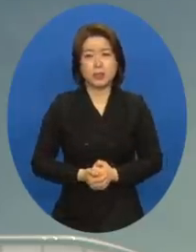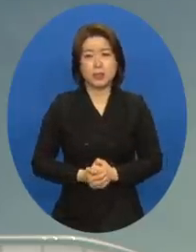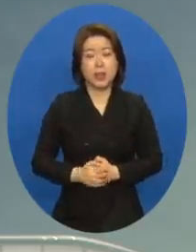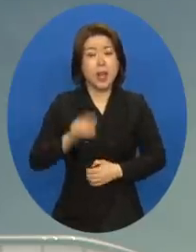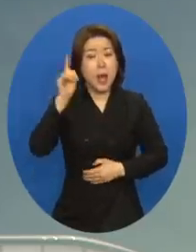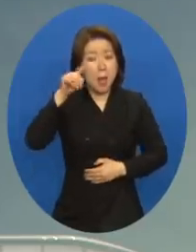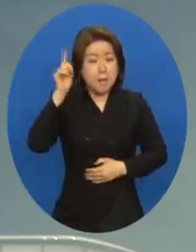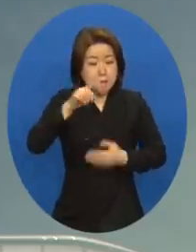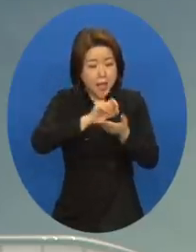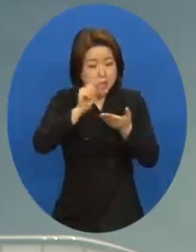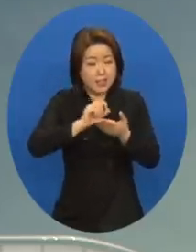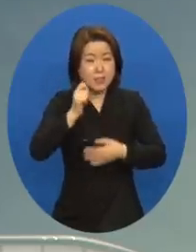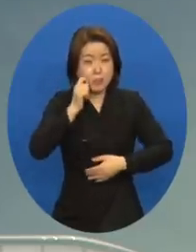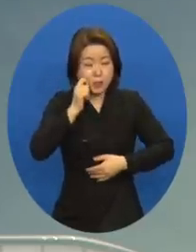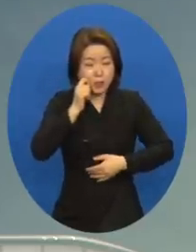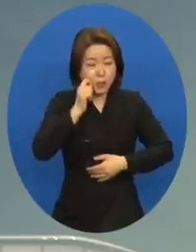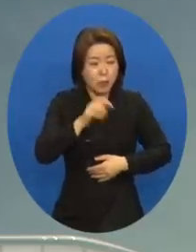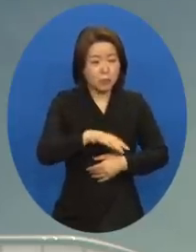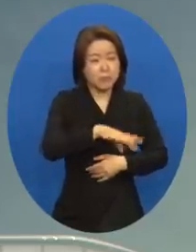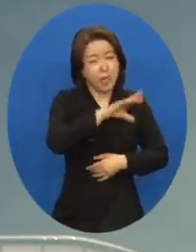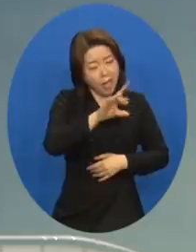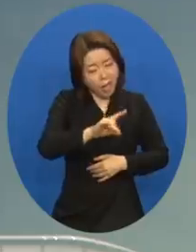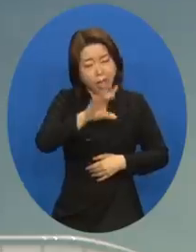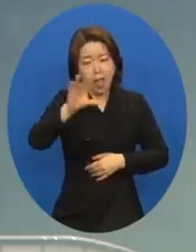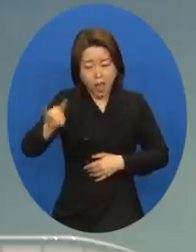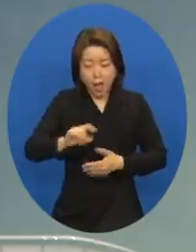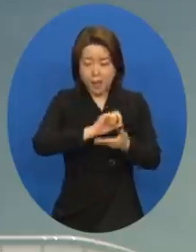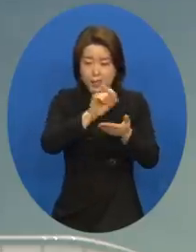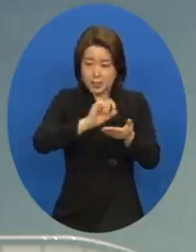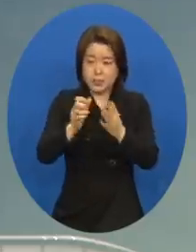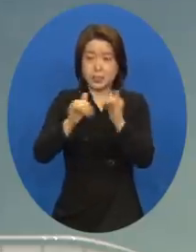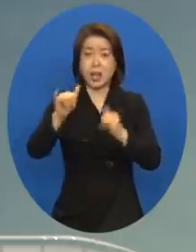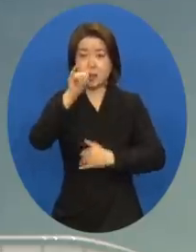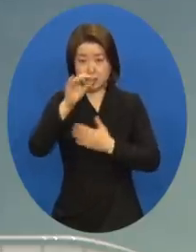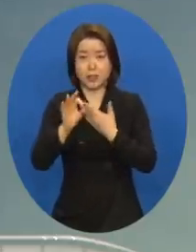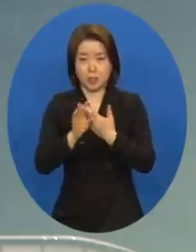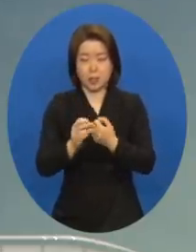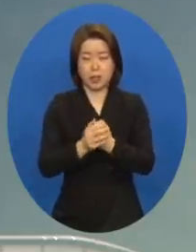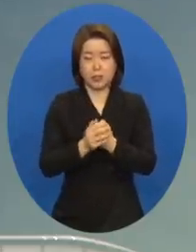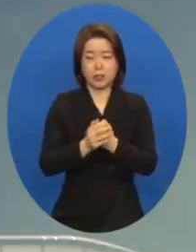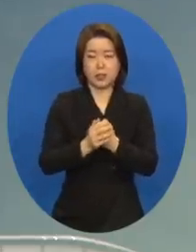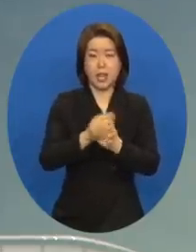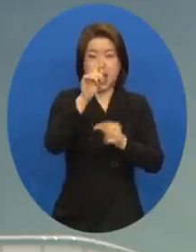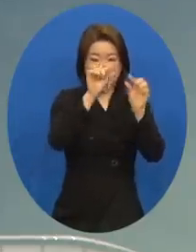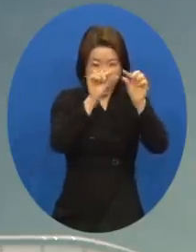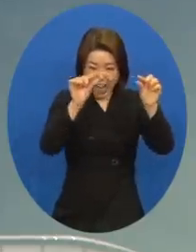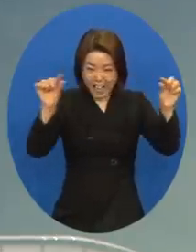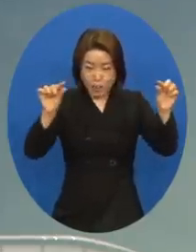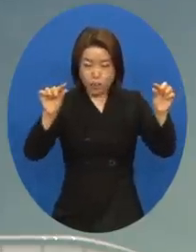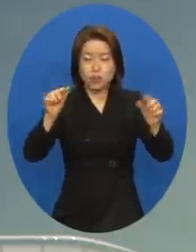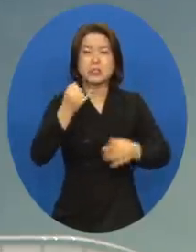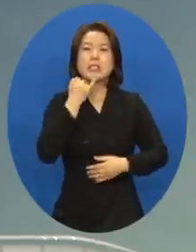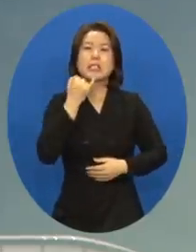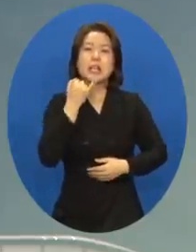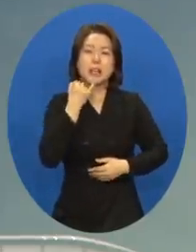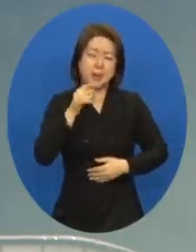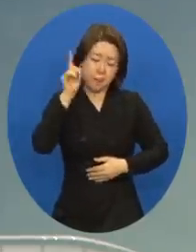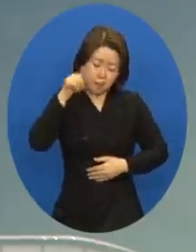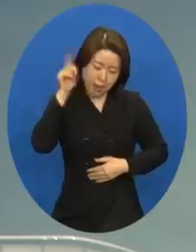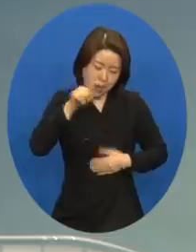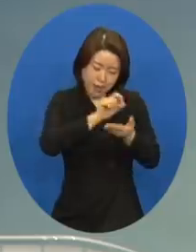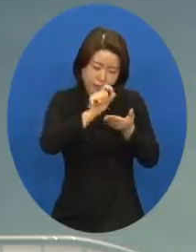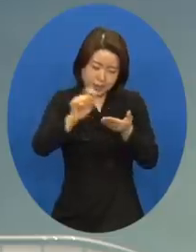매일 쓰지 못하고 그저 이따금씩 쓰시는 분이 있다면 한 줄 일기라도 좋으니 매일